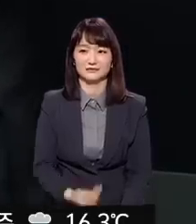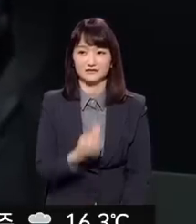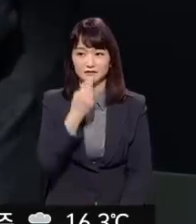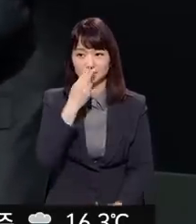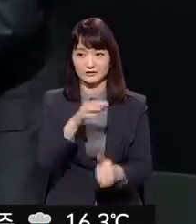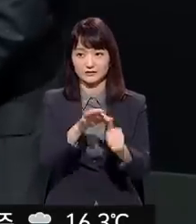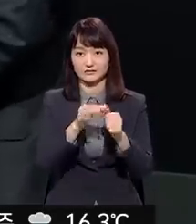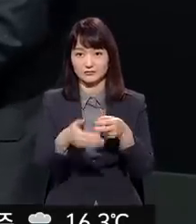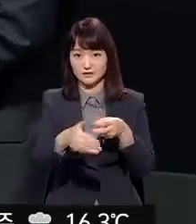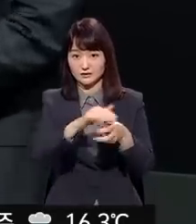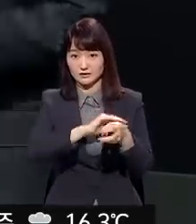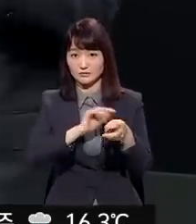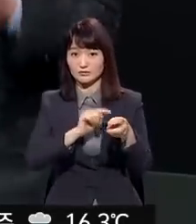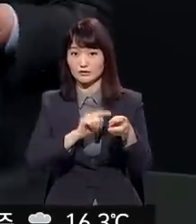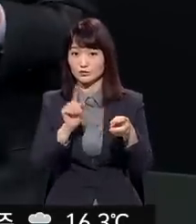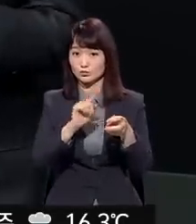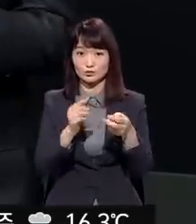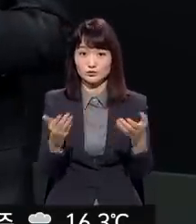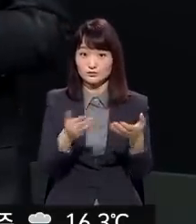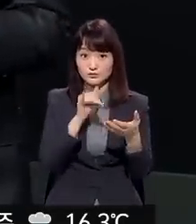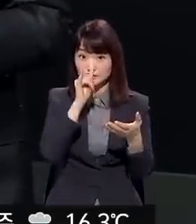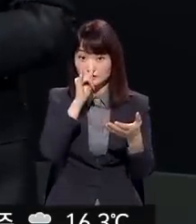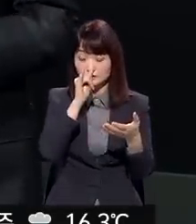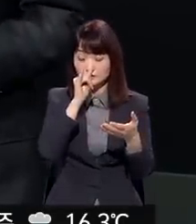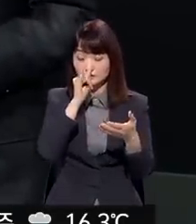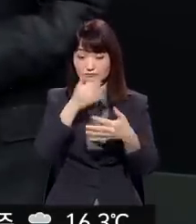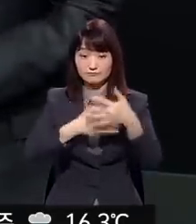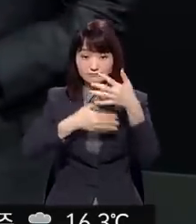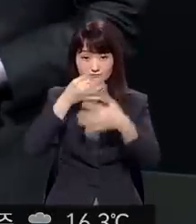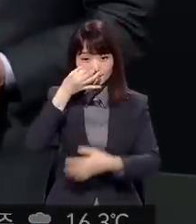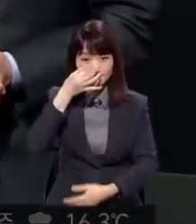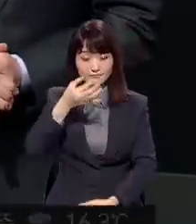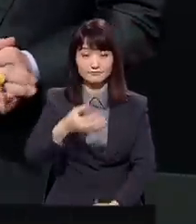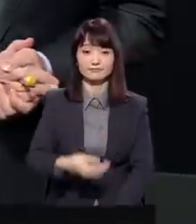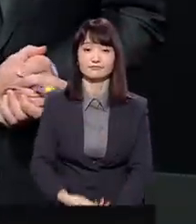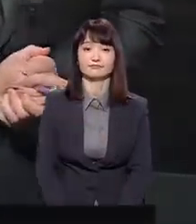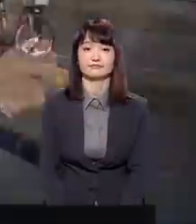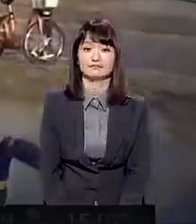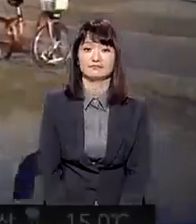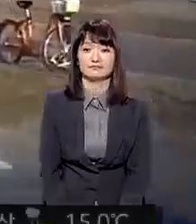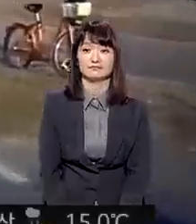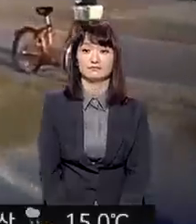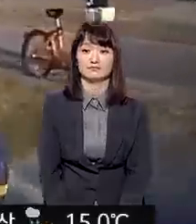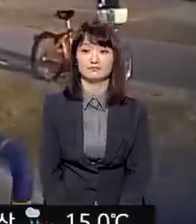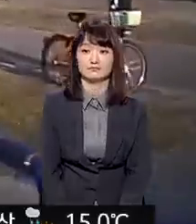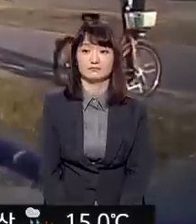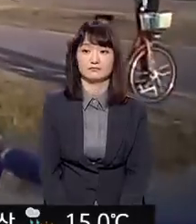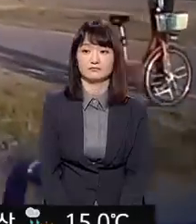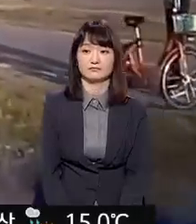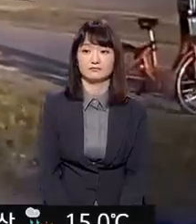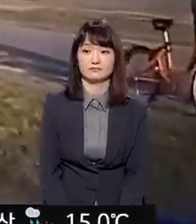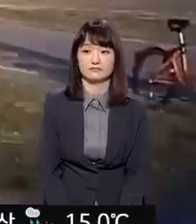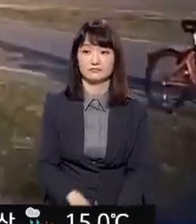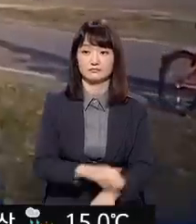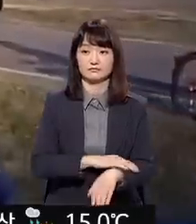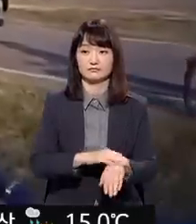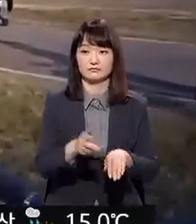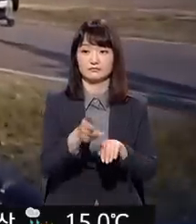생명 구한 승합차입니다. 자, 무슨 일이 있었던 걸까요? 영상 보시죠. 자, 잘 달리는